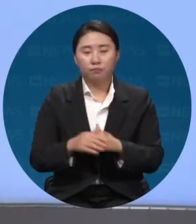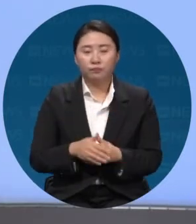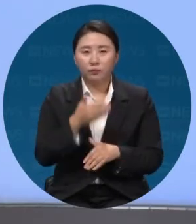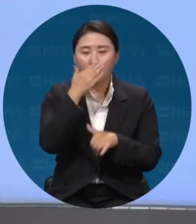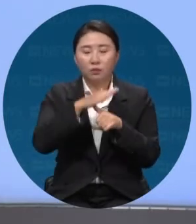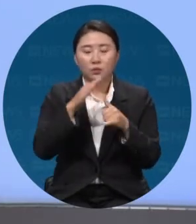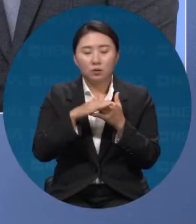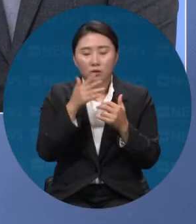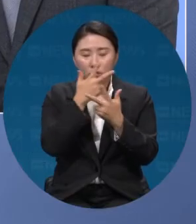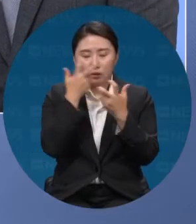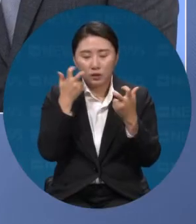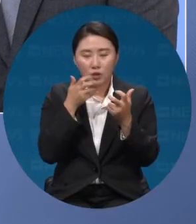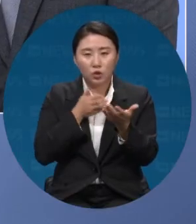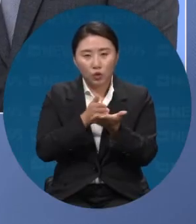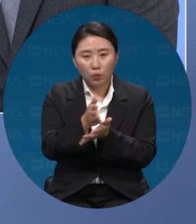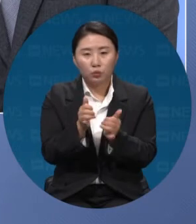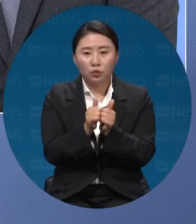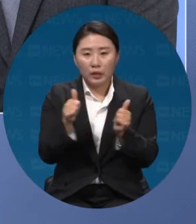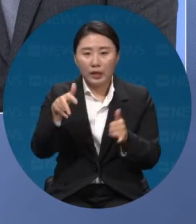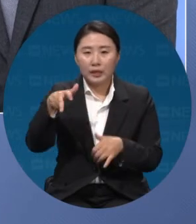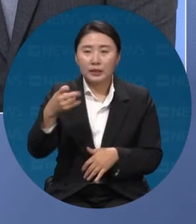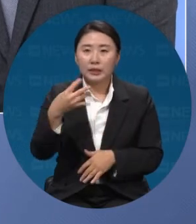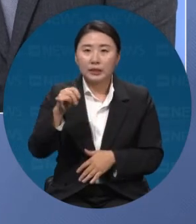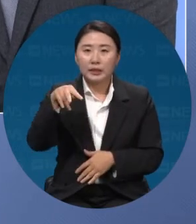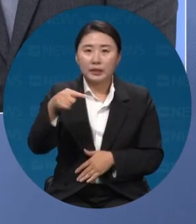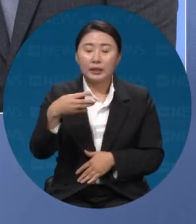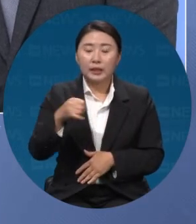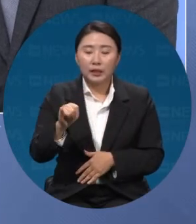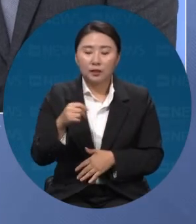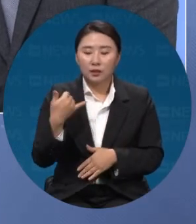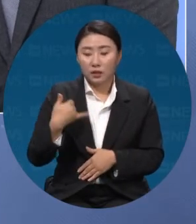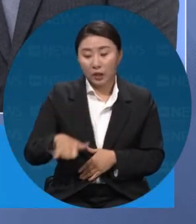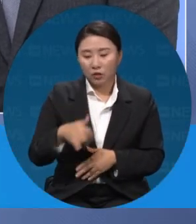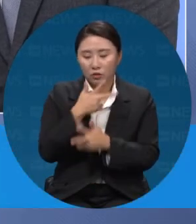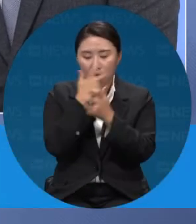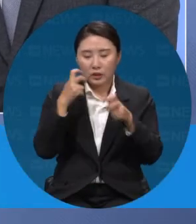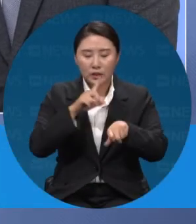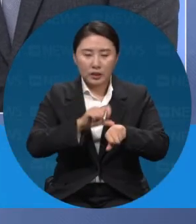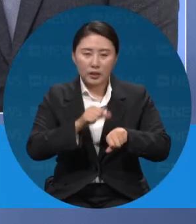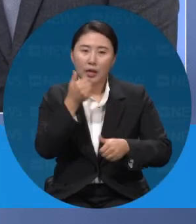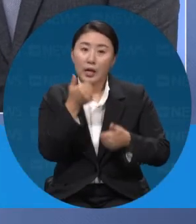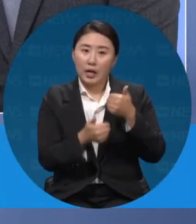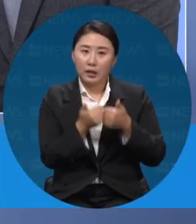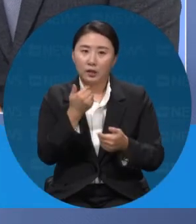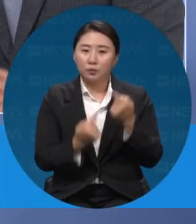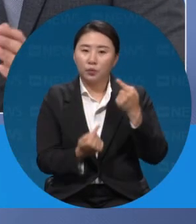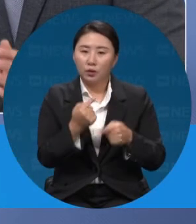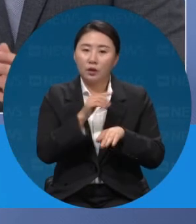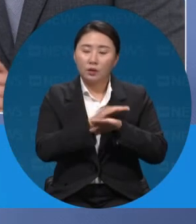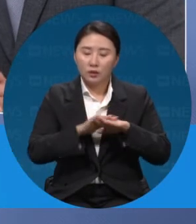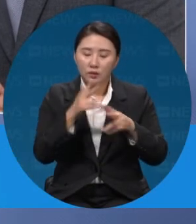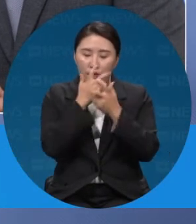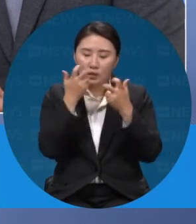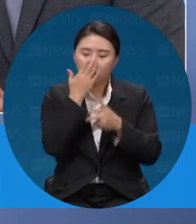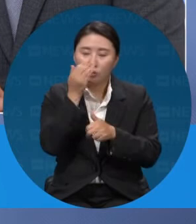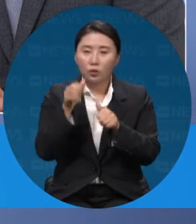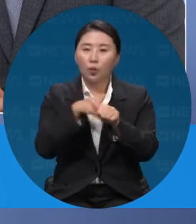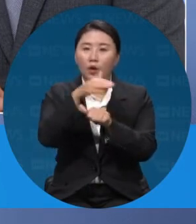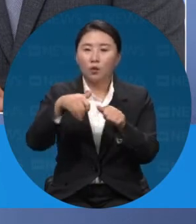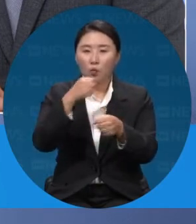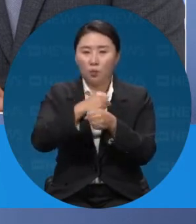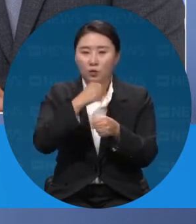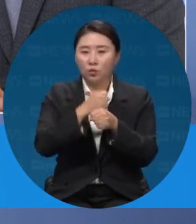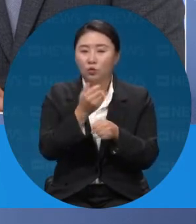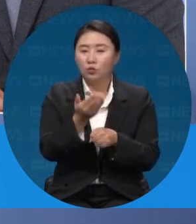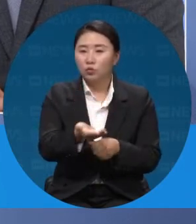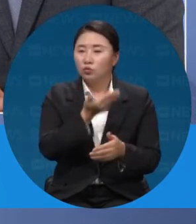청소년 수면 전문가 크리스틴 델리 박사는 자녀와 수면 시간을 두고 갈등 하는 것보다 잘 잘 수 있는 환경을 만들어 주는